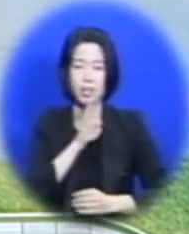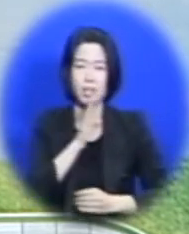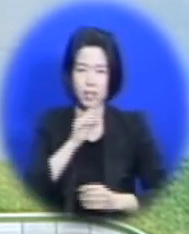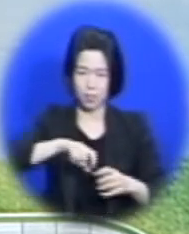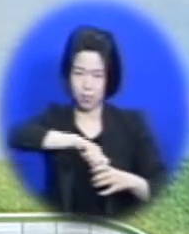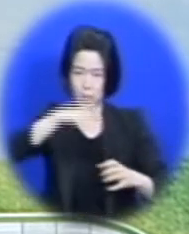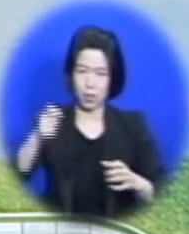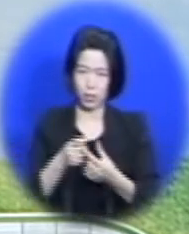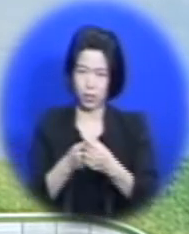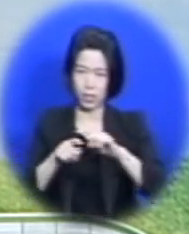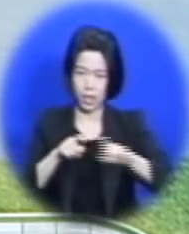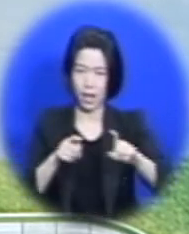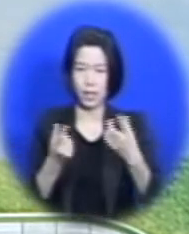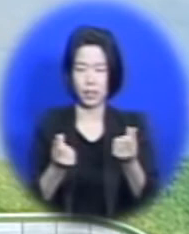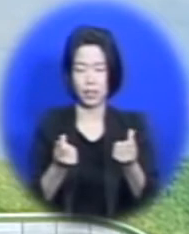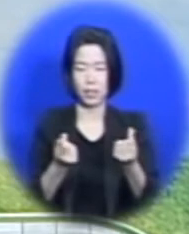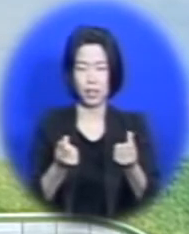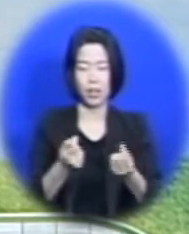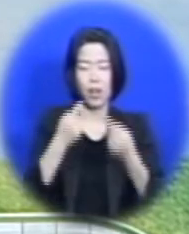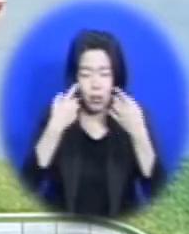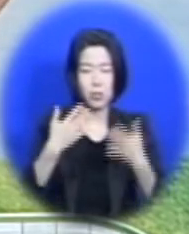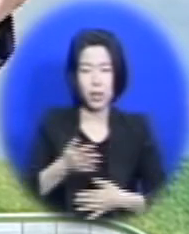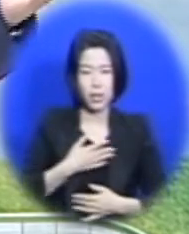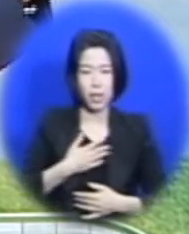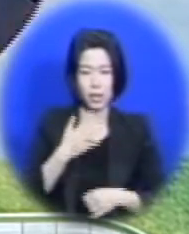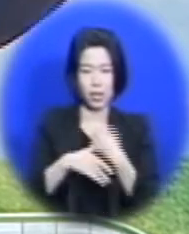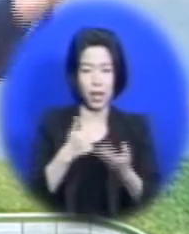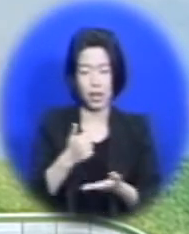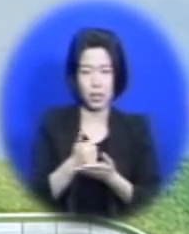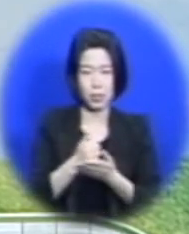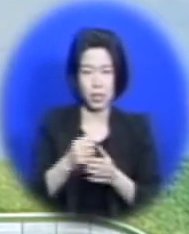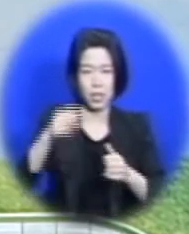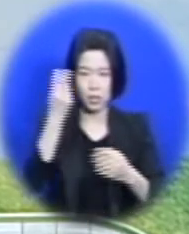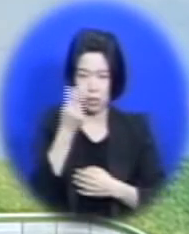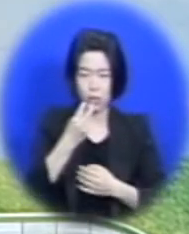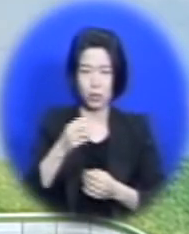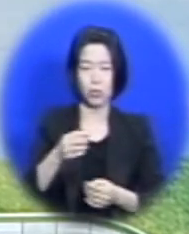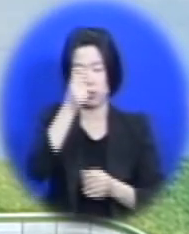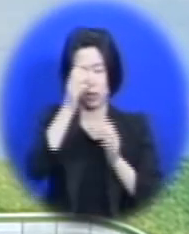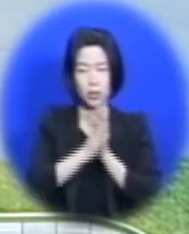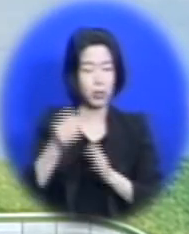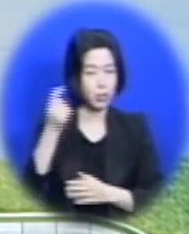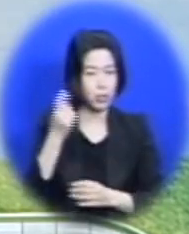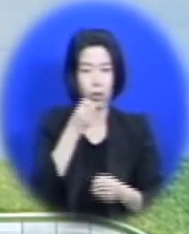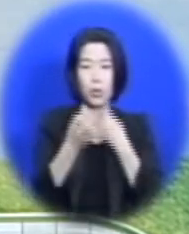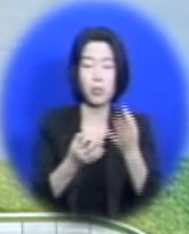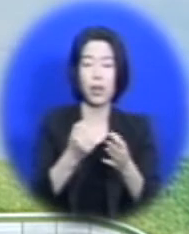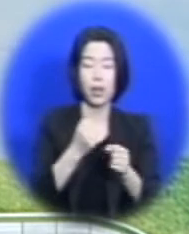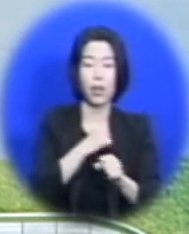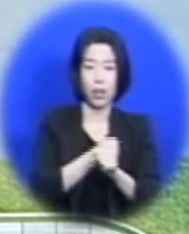비수로구나. 아, 분명히 하나님이 나를 지켜주신다, 내 기도를 들으신다고 막 이렇게 고백을 해놓고 또